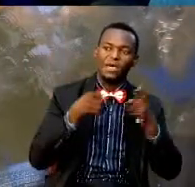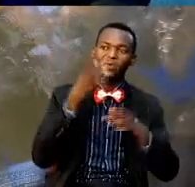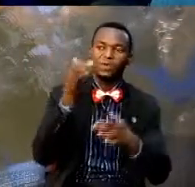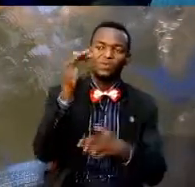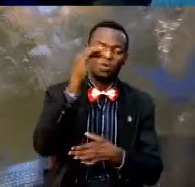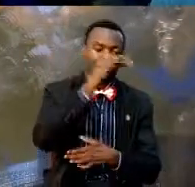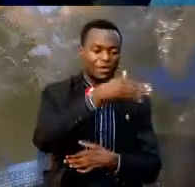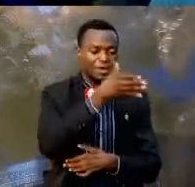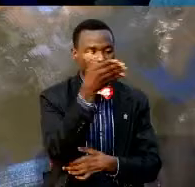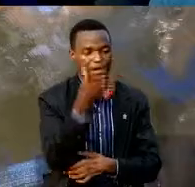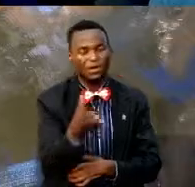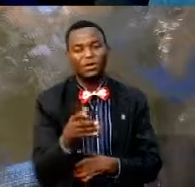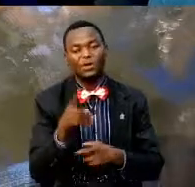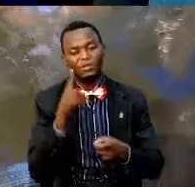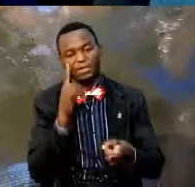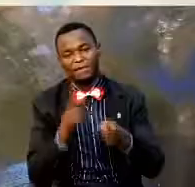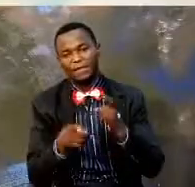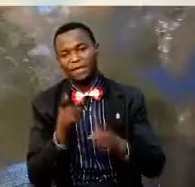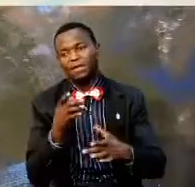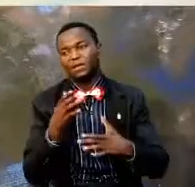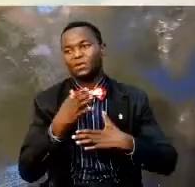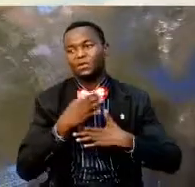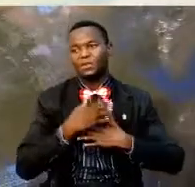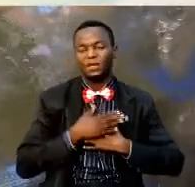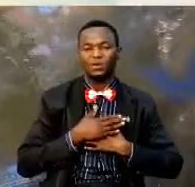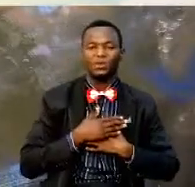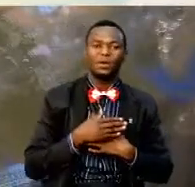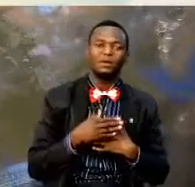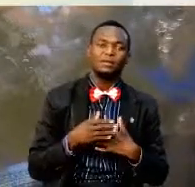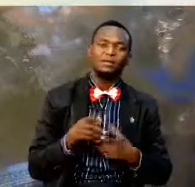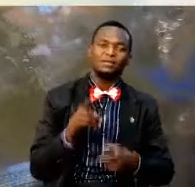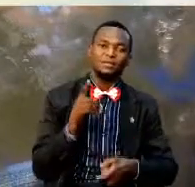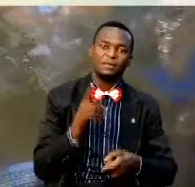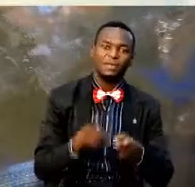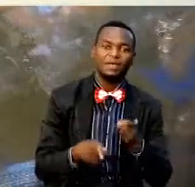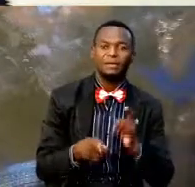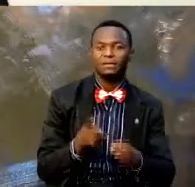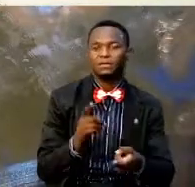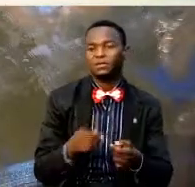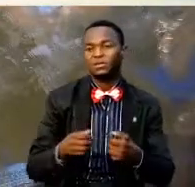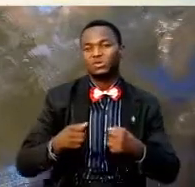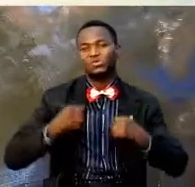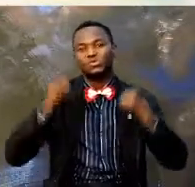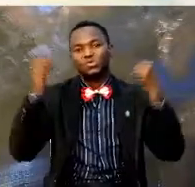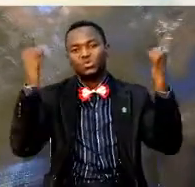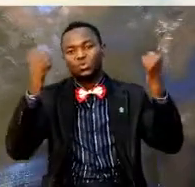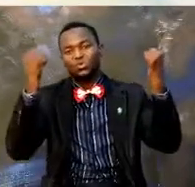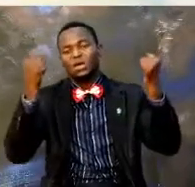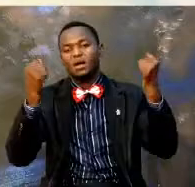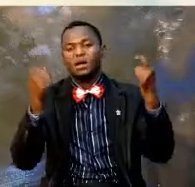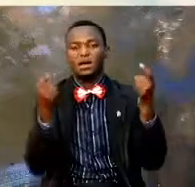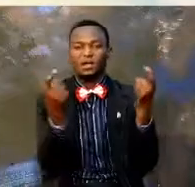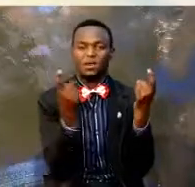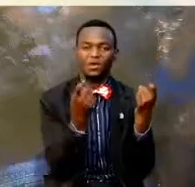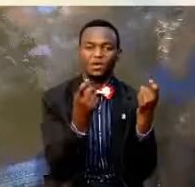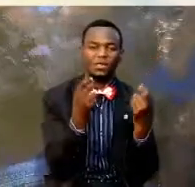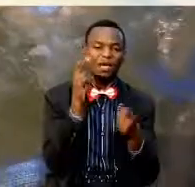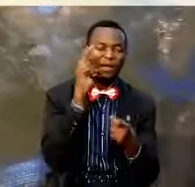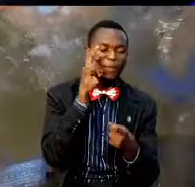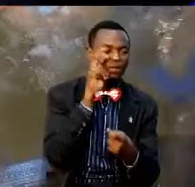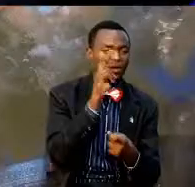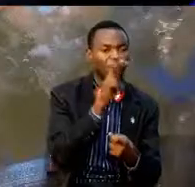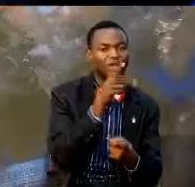leo. Tembeeni wapendwa. Tembeeni jioni ya leo. Shujaa anawangojea. Macho yake yanakuona pale